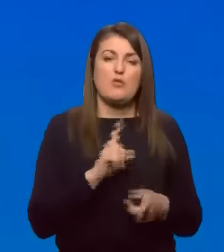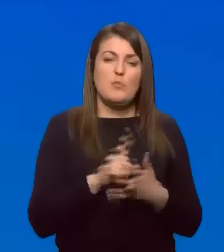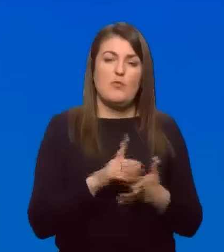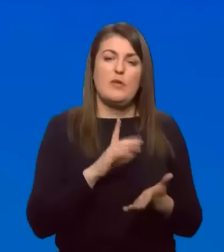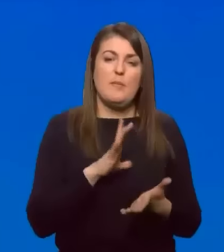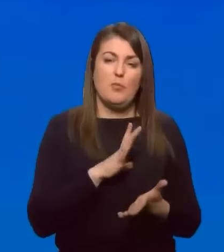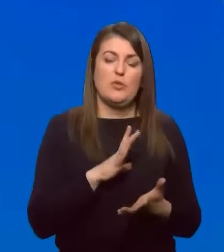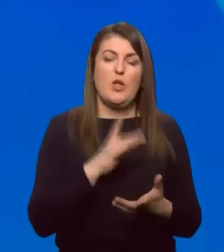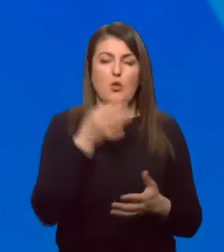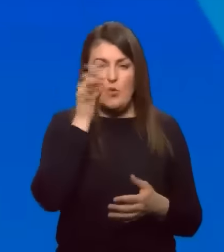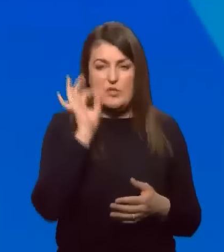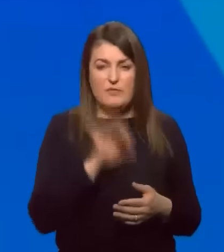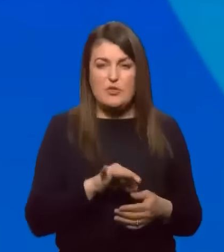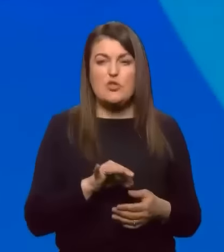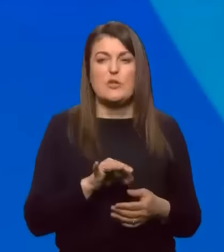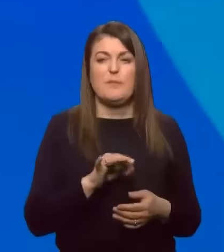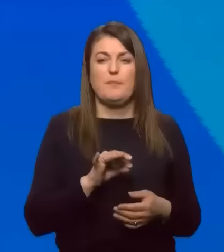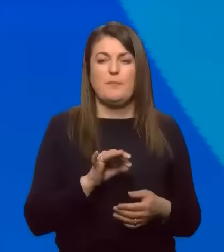повинні бути досвідчені